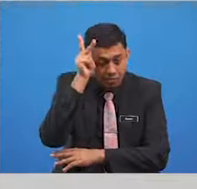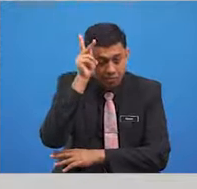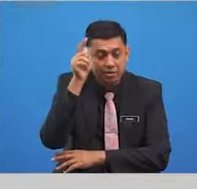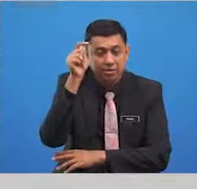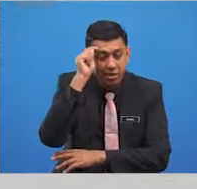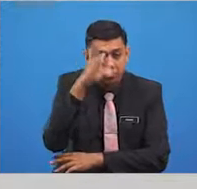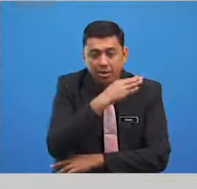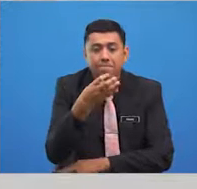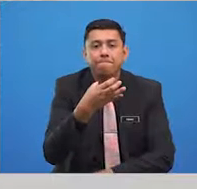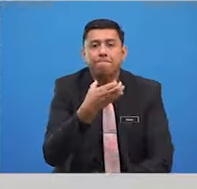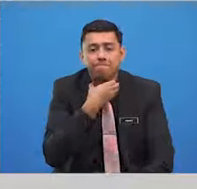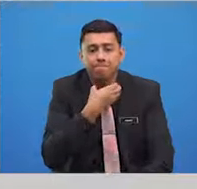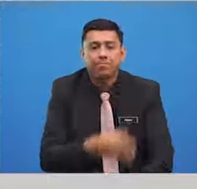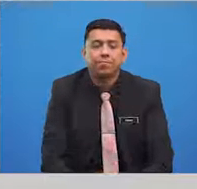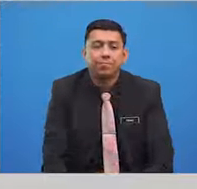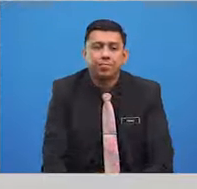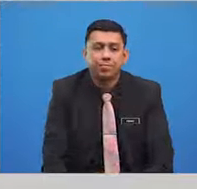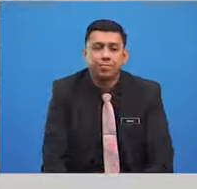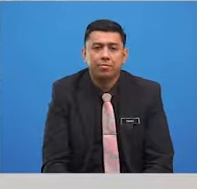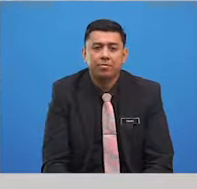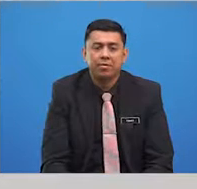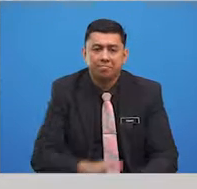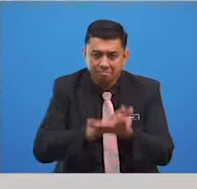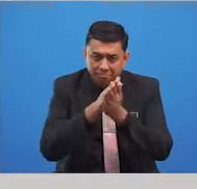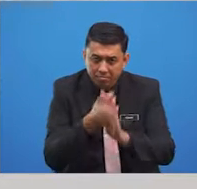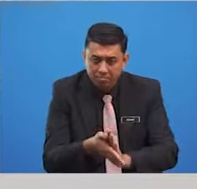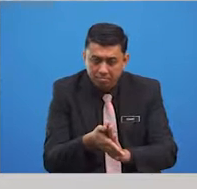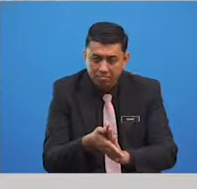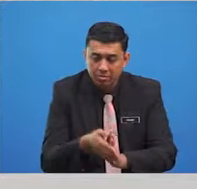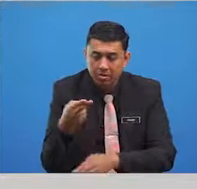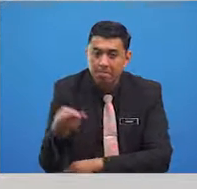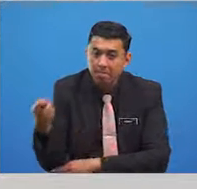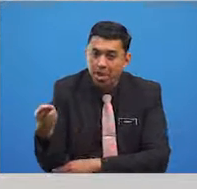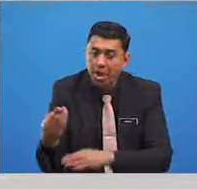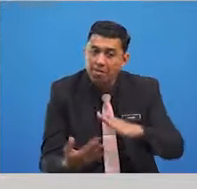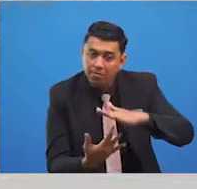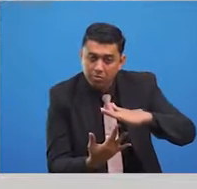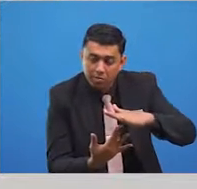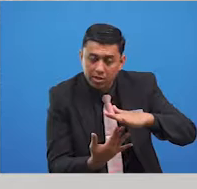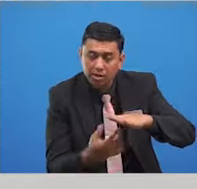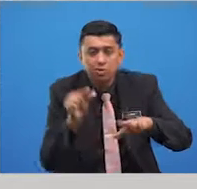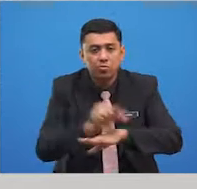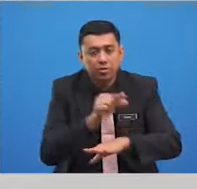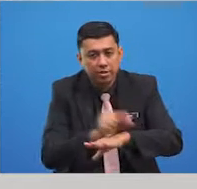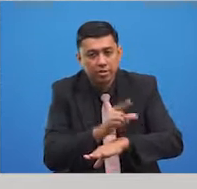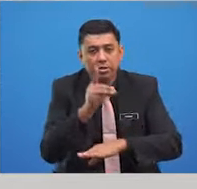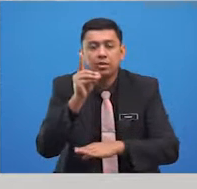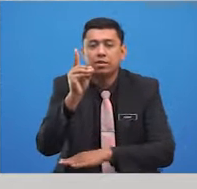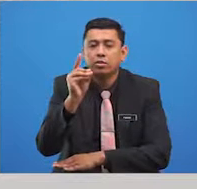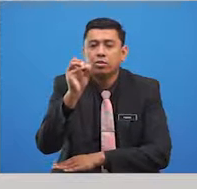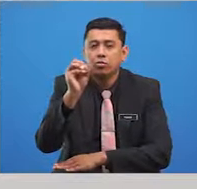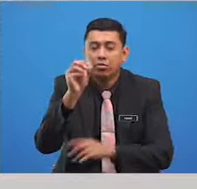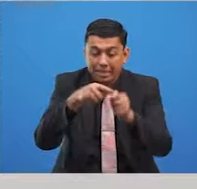Terengganu dan Perak, tenaga biomas ini dijadikan bahan bakar untuk kegunaan domestik